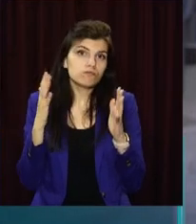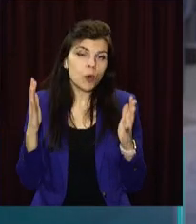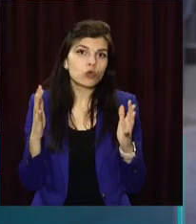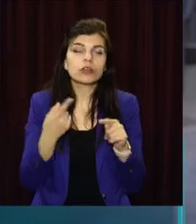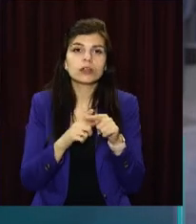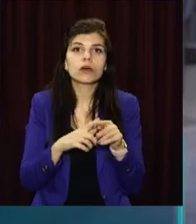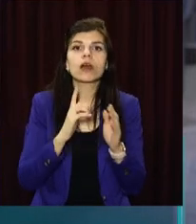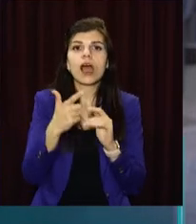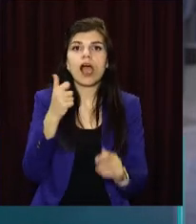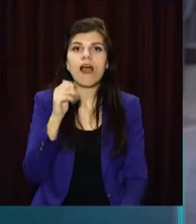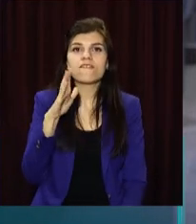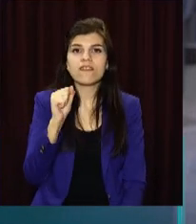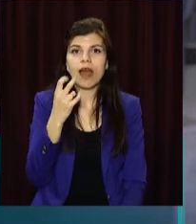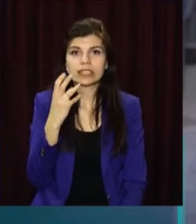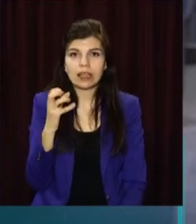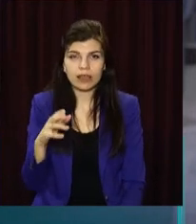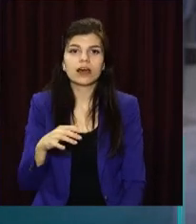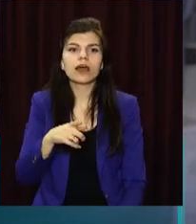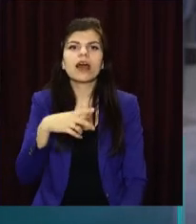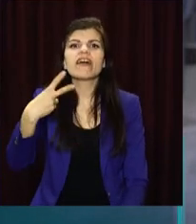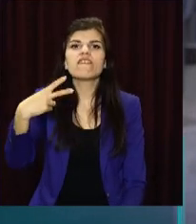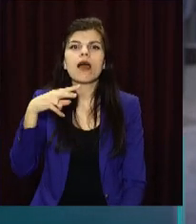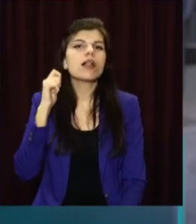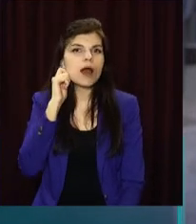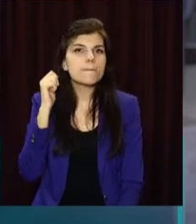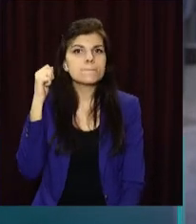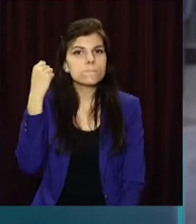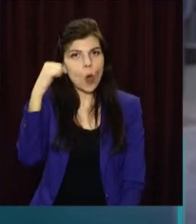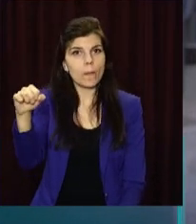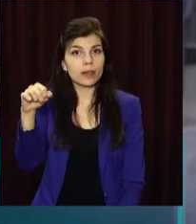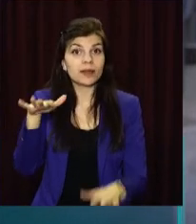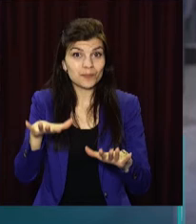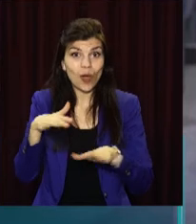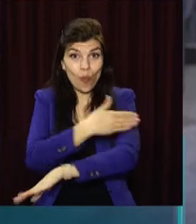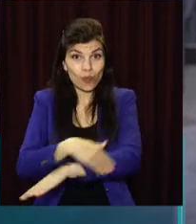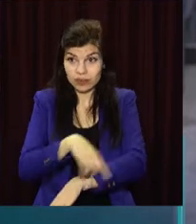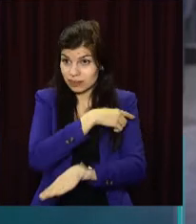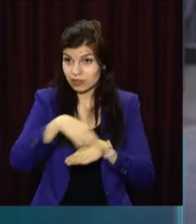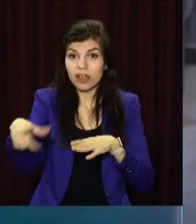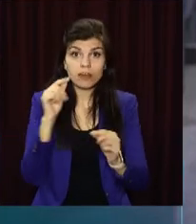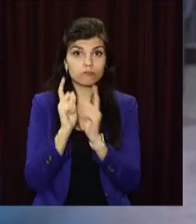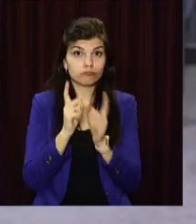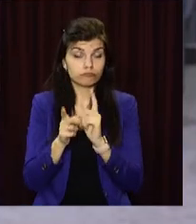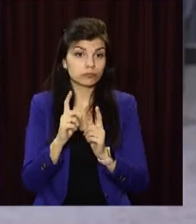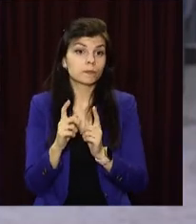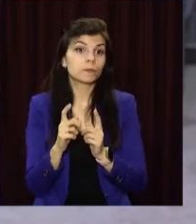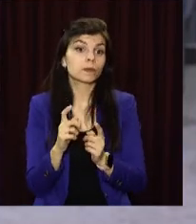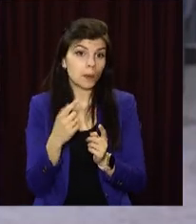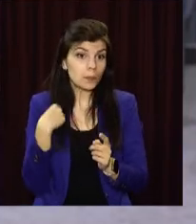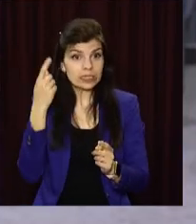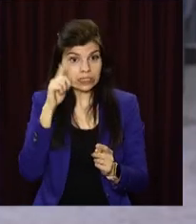Это улица Гаванская, улица 20 лет Победы, там, где проезжая часть, как мы